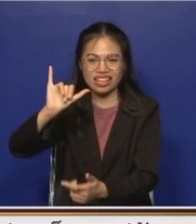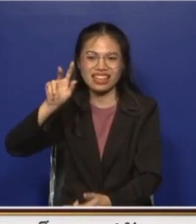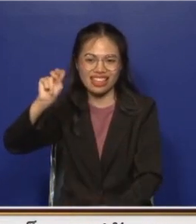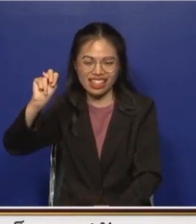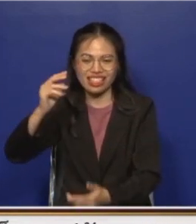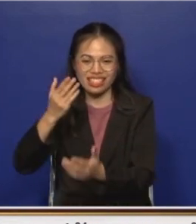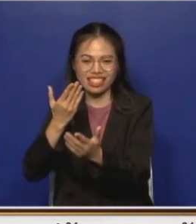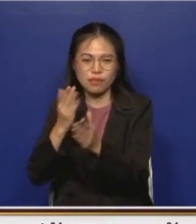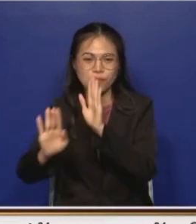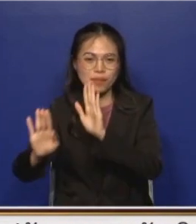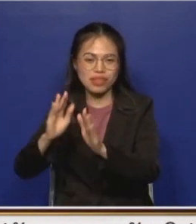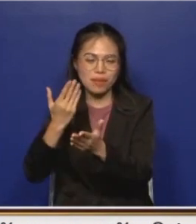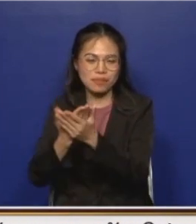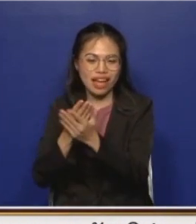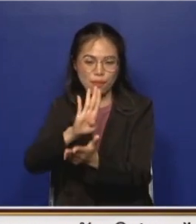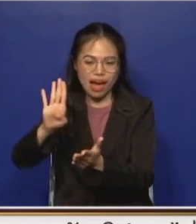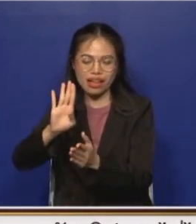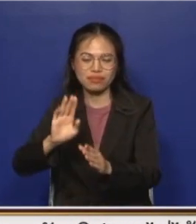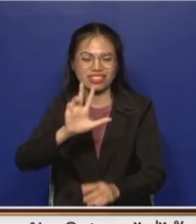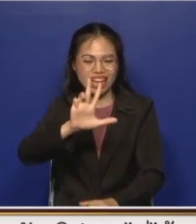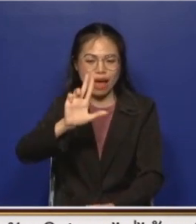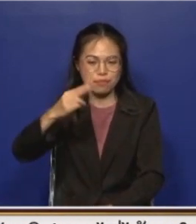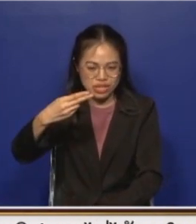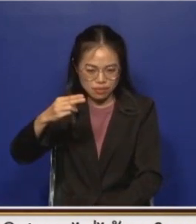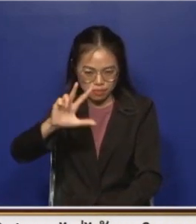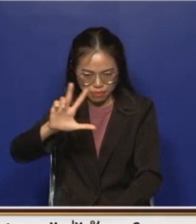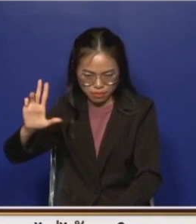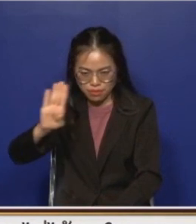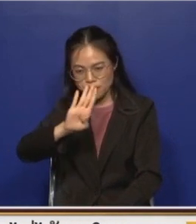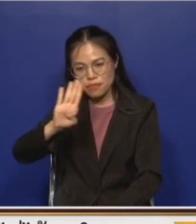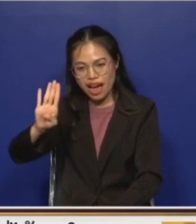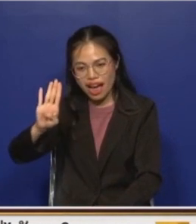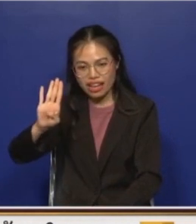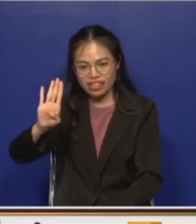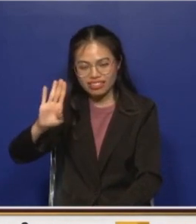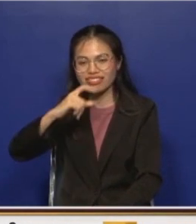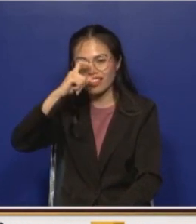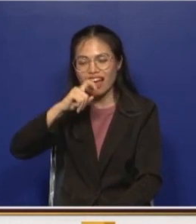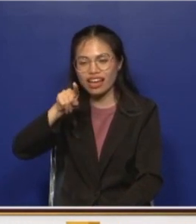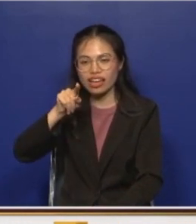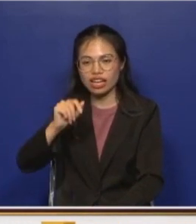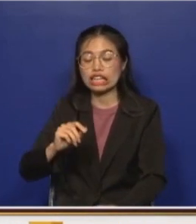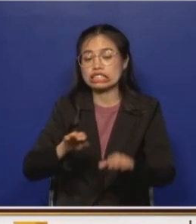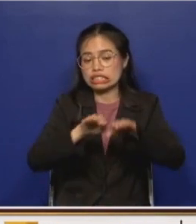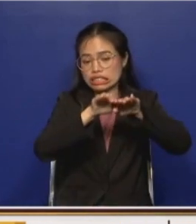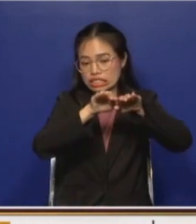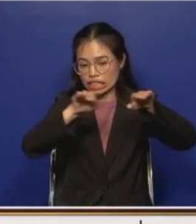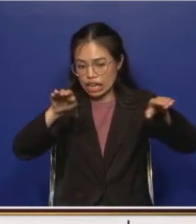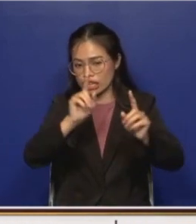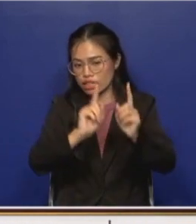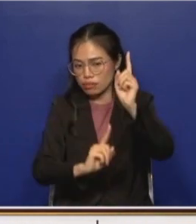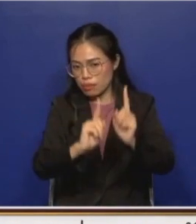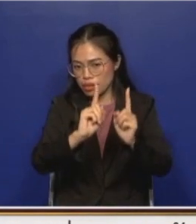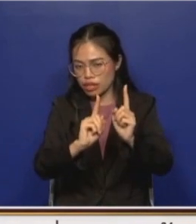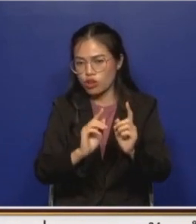จกทันที30,000 บาทนะและยังไม่นับการพิสูจน์หลักฐานการตกงานซึ่งได้อีก200,000 เยนฮะ